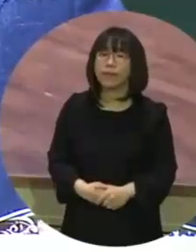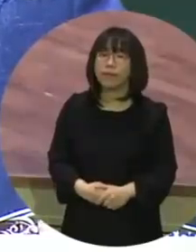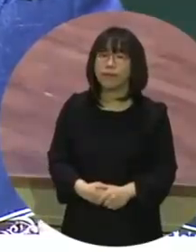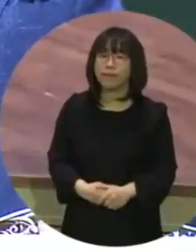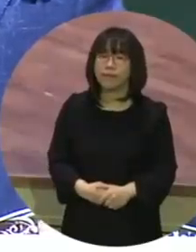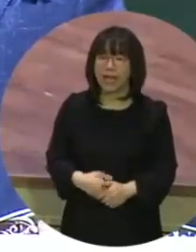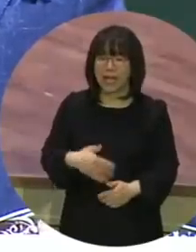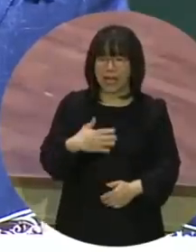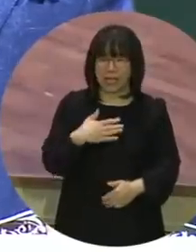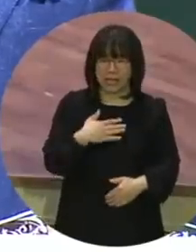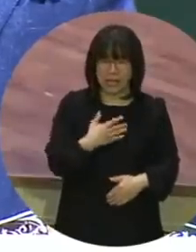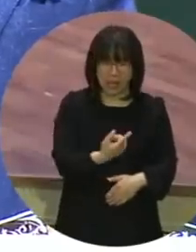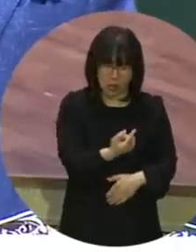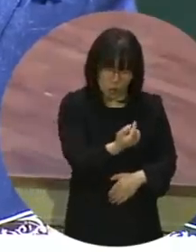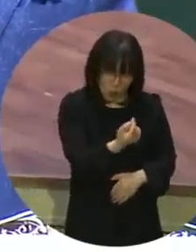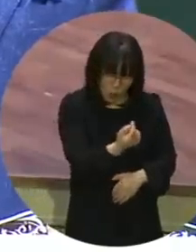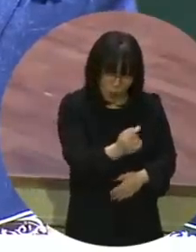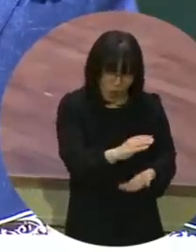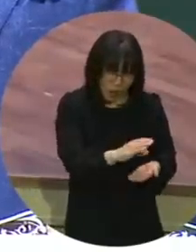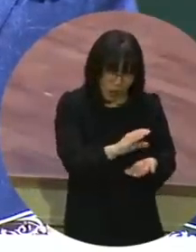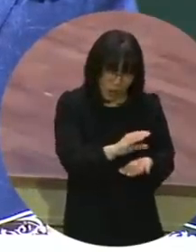맨날 그래 깔짝깔짝거리고 사니까